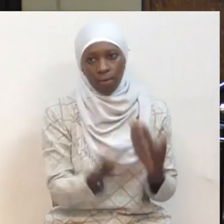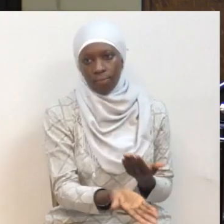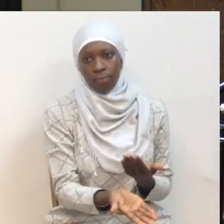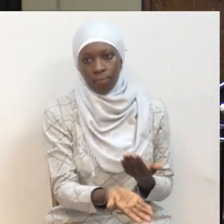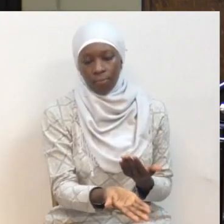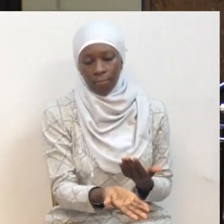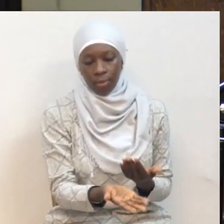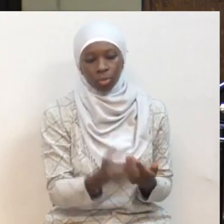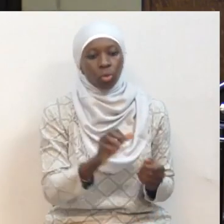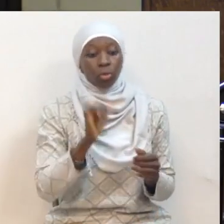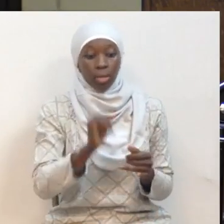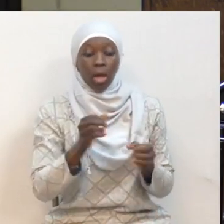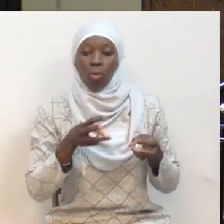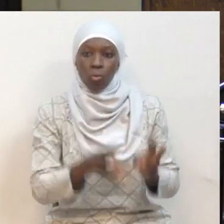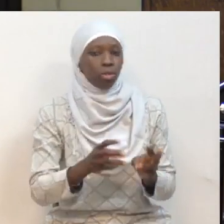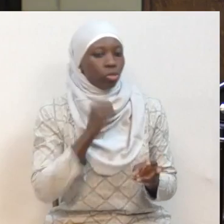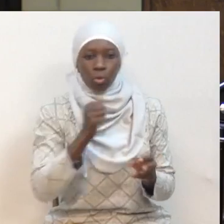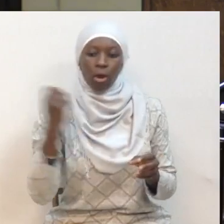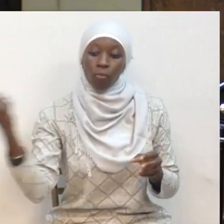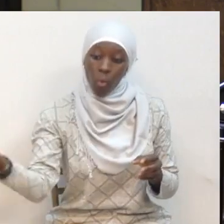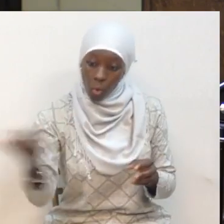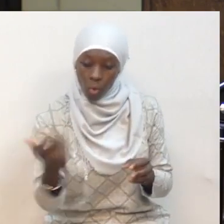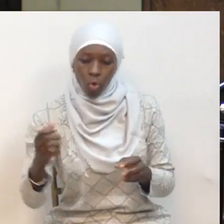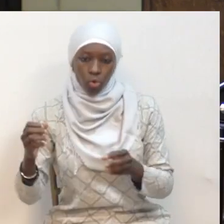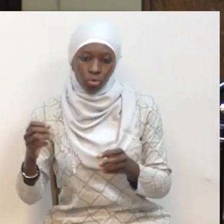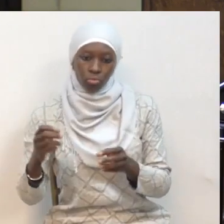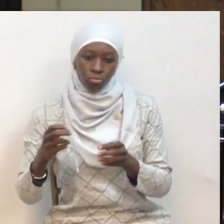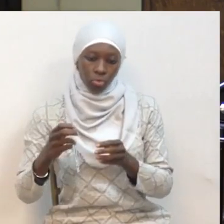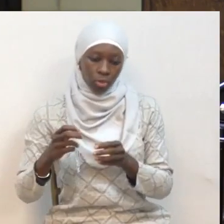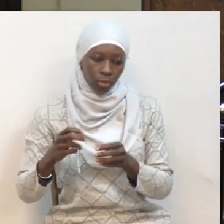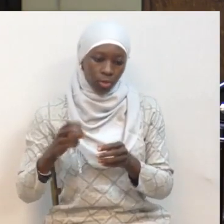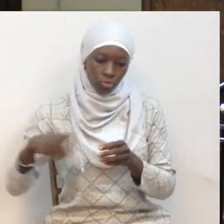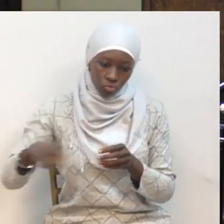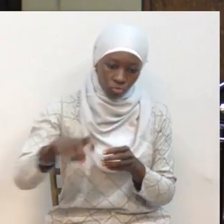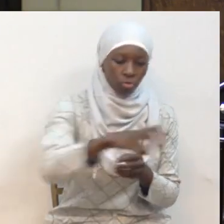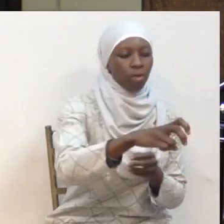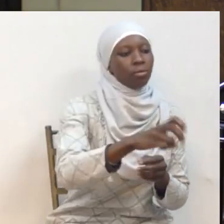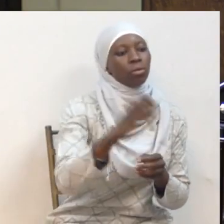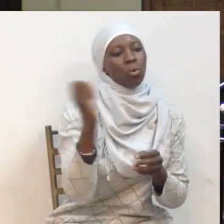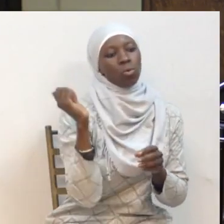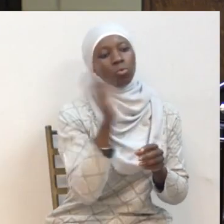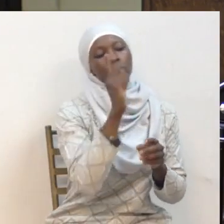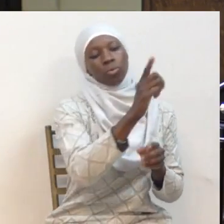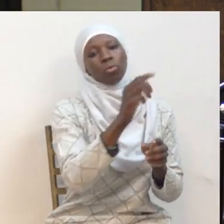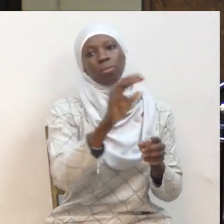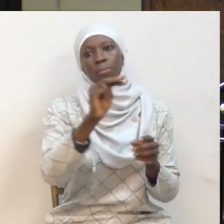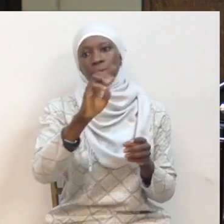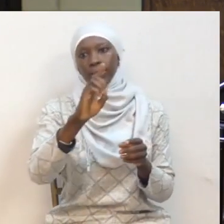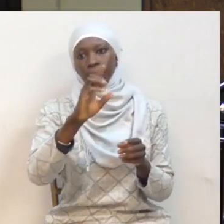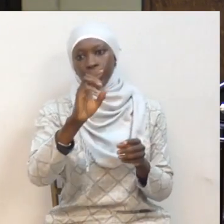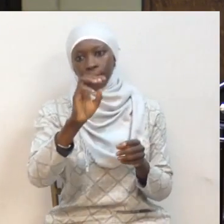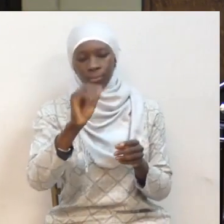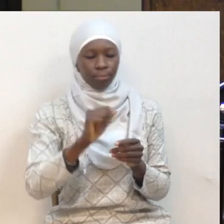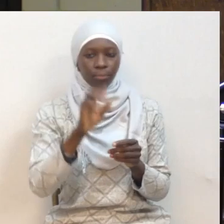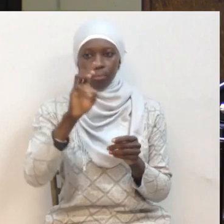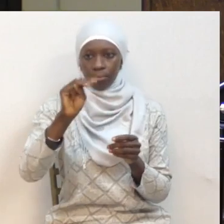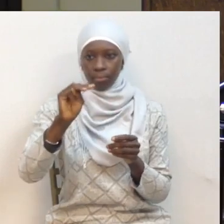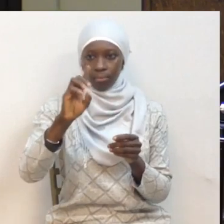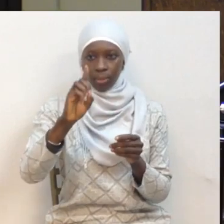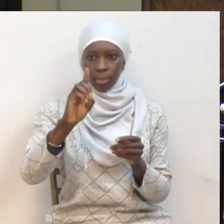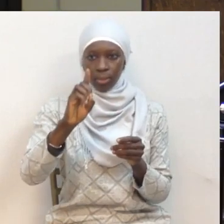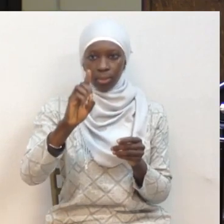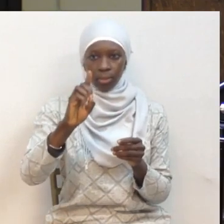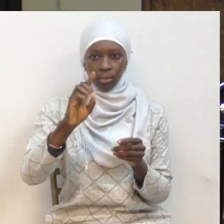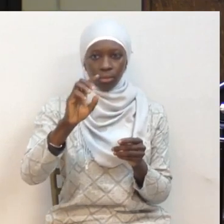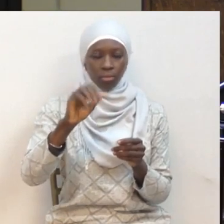pledge. But the pledge was sent and reached the Prophet ﷺ. What does the pledge mean? The pledge in